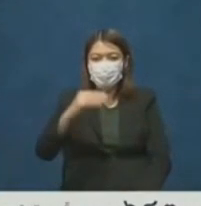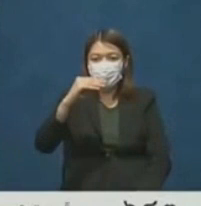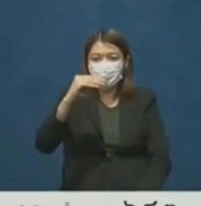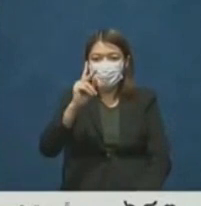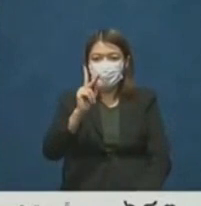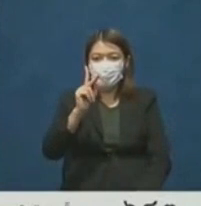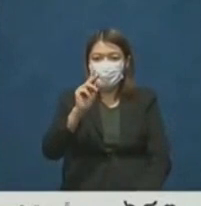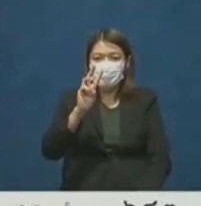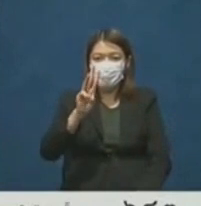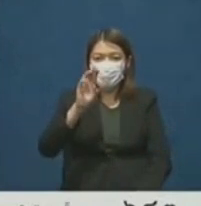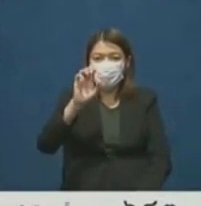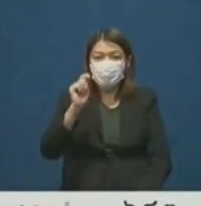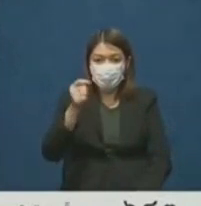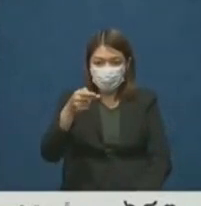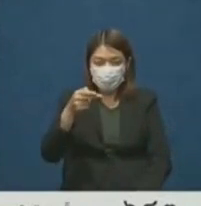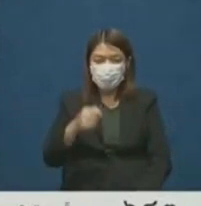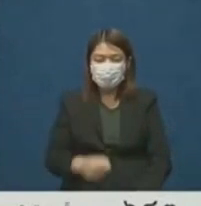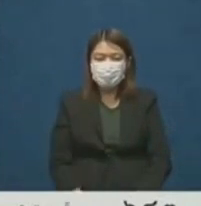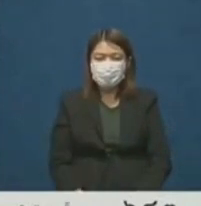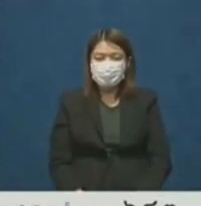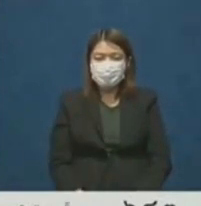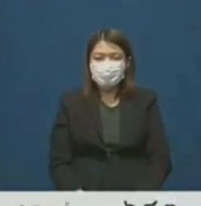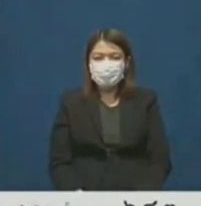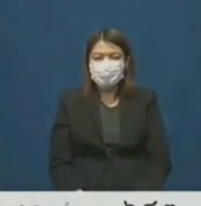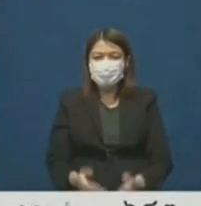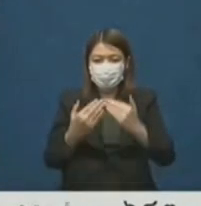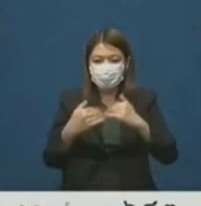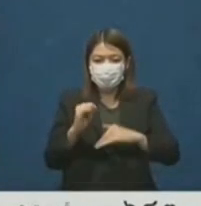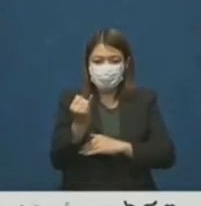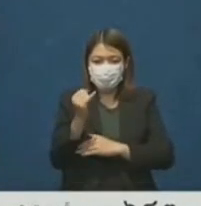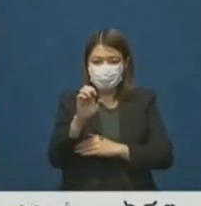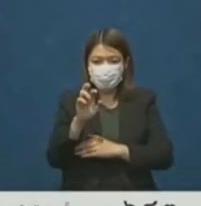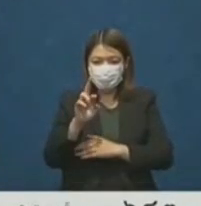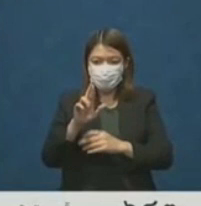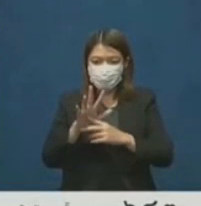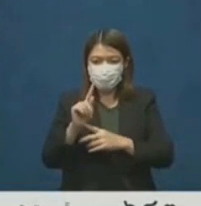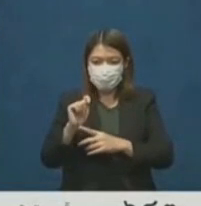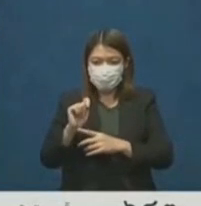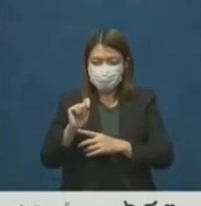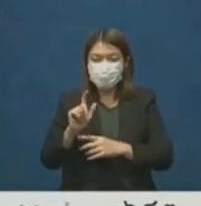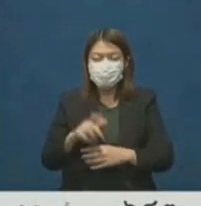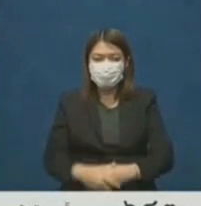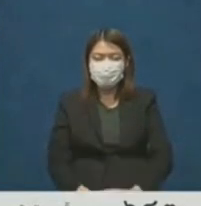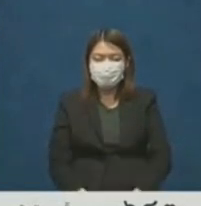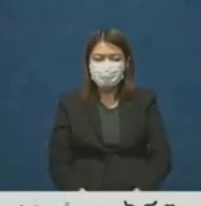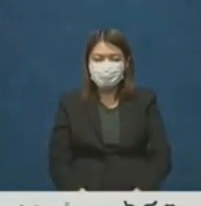สัจจานโควิดพวงงามนะครับแล้วก็เป็นคุณจิรัตทองสุวรรณก็เชิญครับ